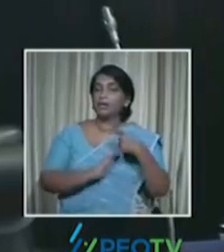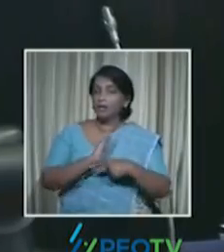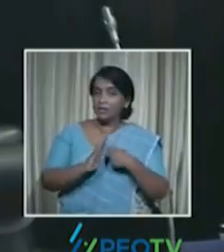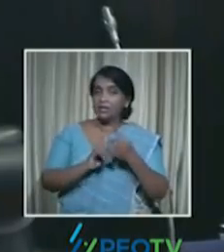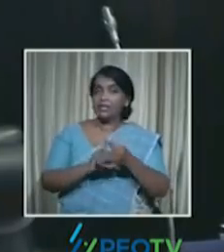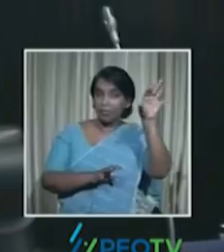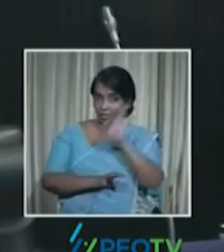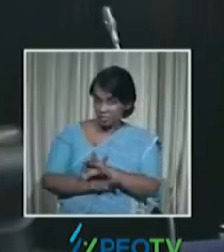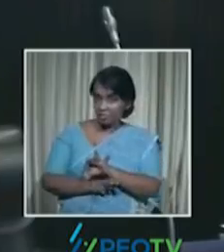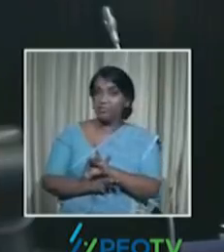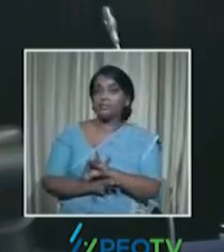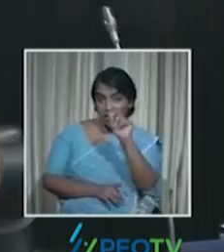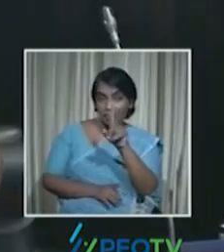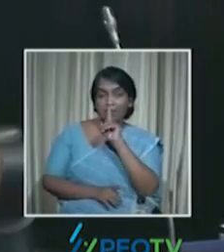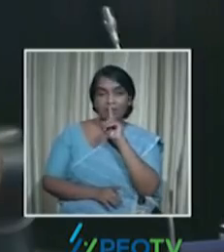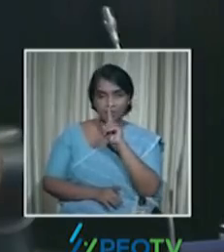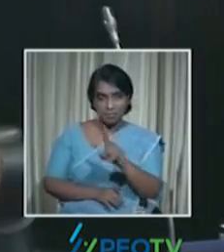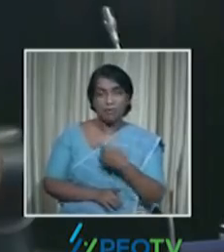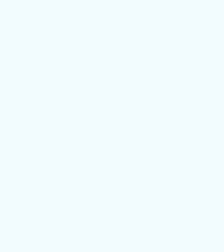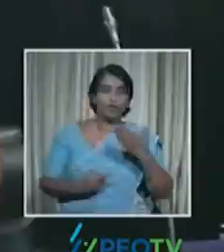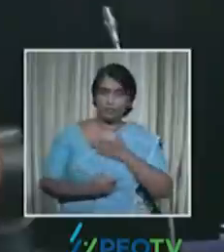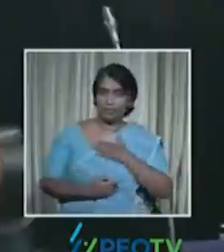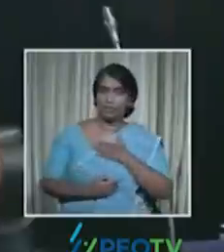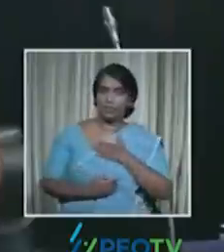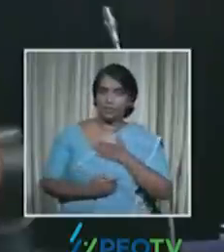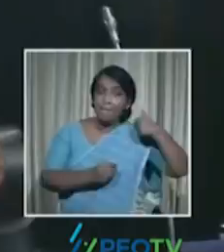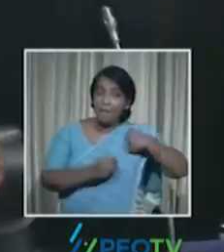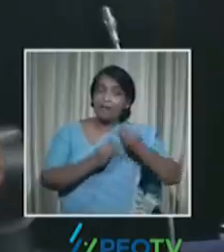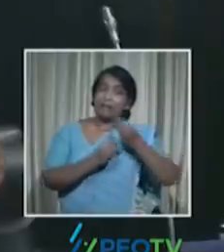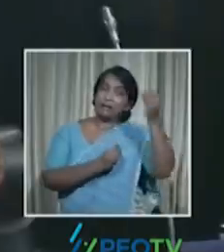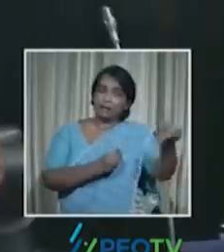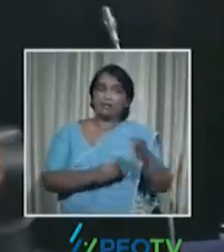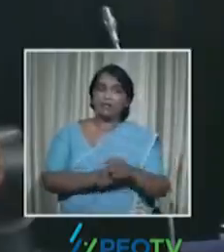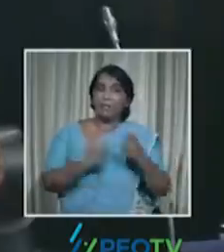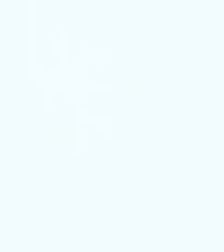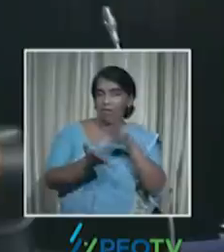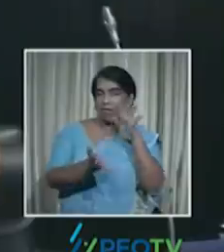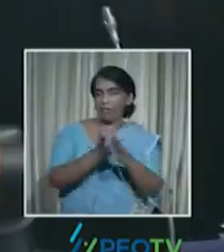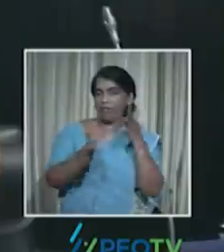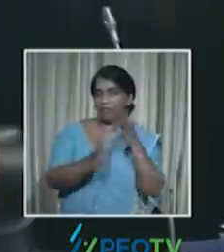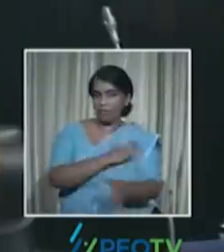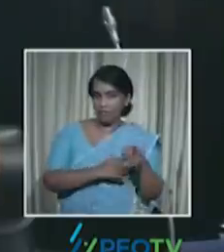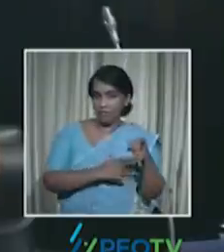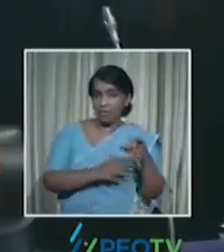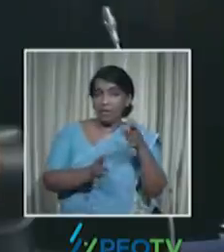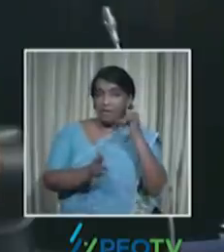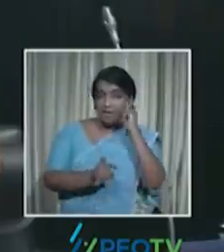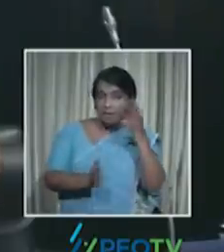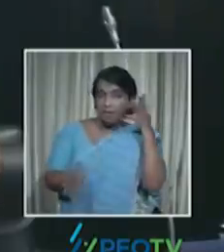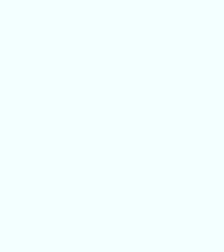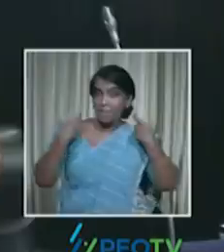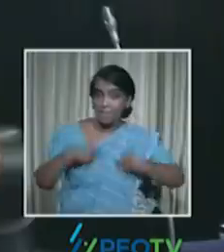ජනාධිපති අපේක්ෂක හැටියට යෝජනා කරනකොට පළමුවෙන්ම විරුද්ධ වුණේ මම. මං කිව්වා දෙන්න එපා. නමුත් මහින්ද මහත්තයා ඒක ඇහුවේ නැහැ. ඒ වැරදි තීරණයක් ගත්ත නිසා